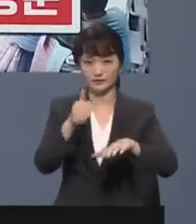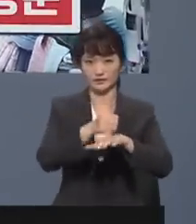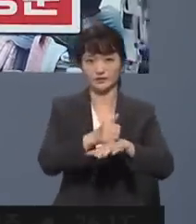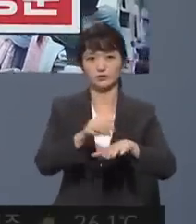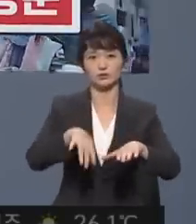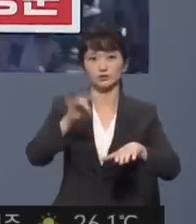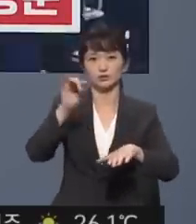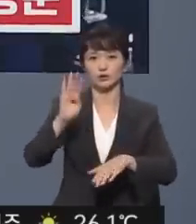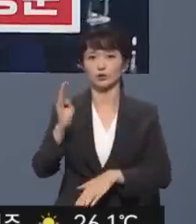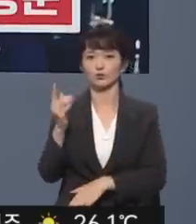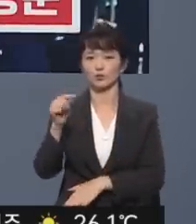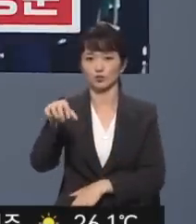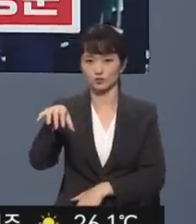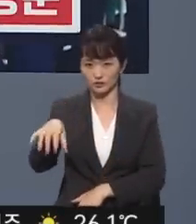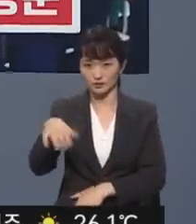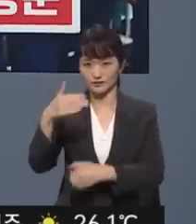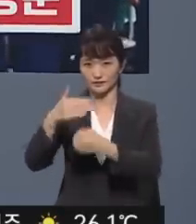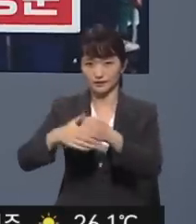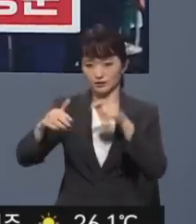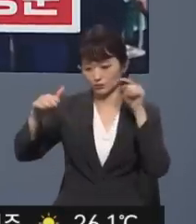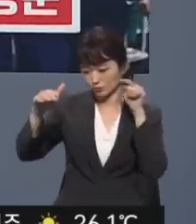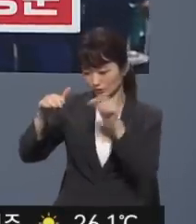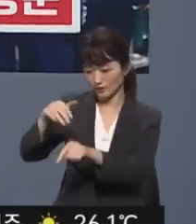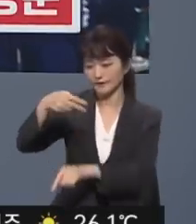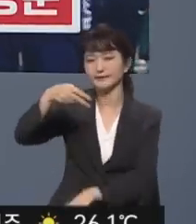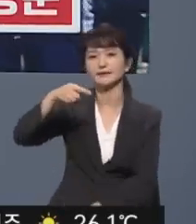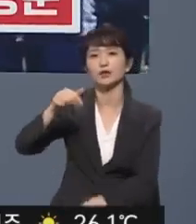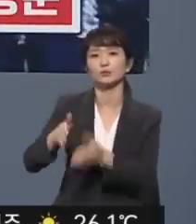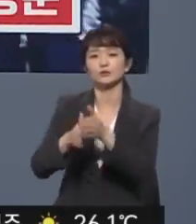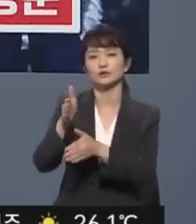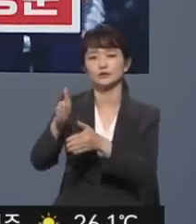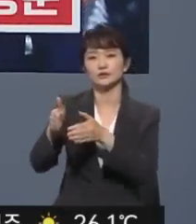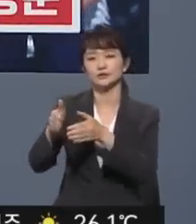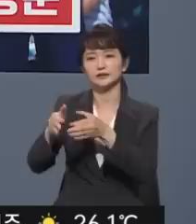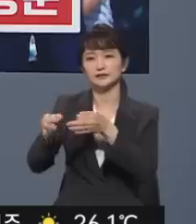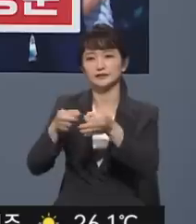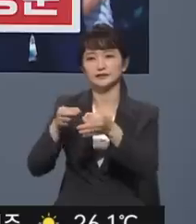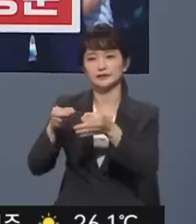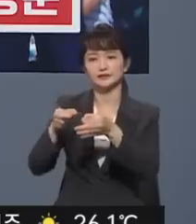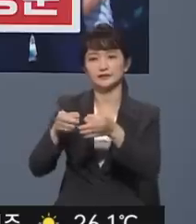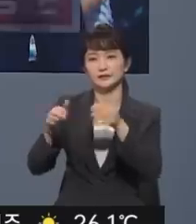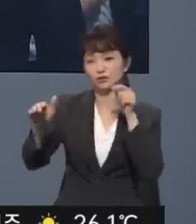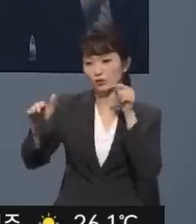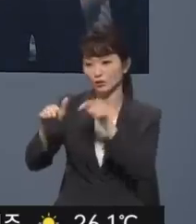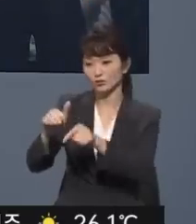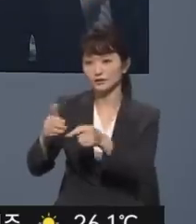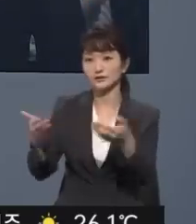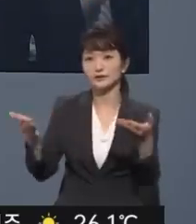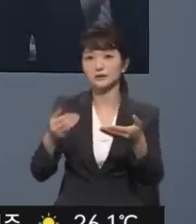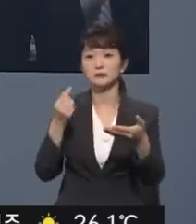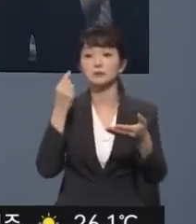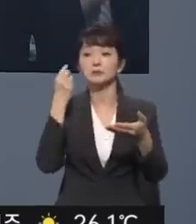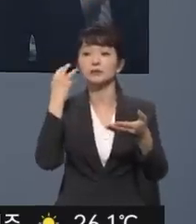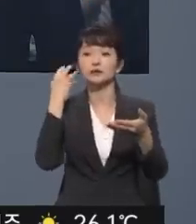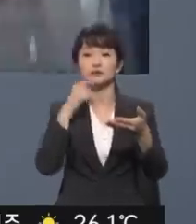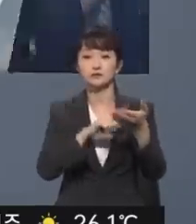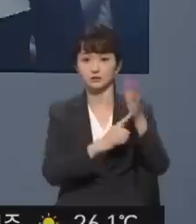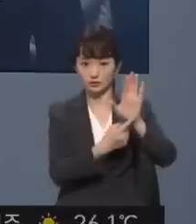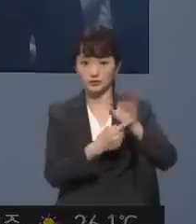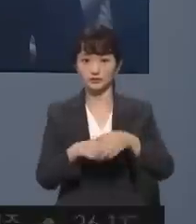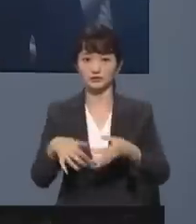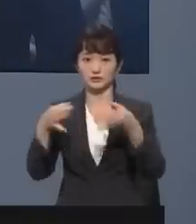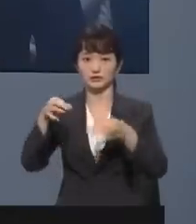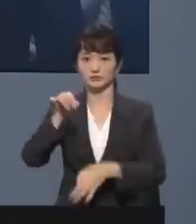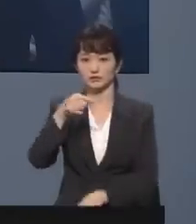보수의 성지 대구를 찾아 서문시장 을 방문했습니다 그런데 일정이 며칠 전부터 공개돼 있었죠 김건 에 이어서